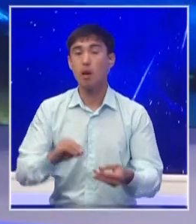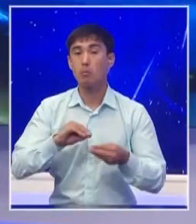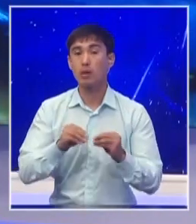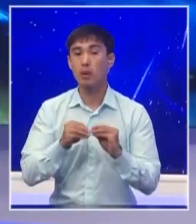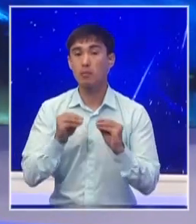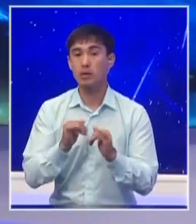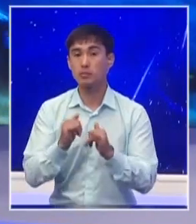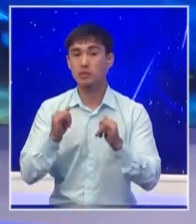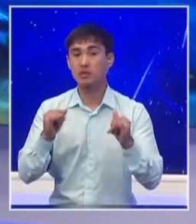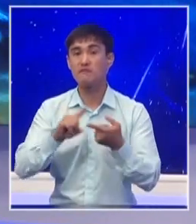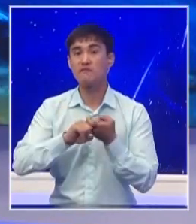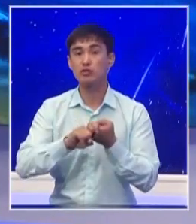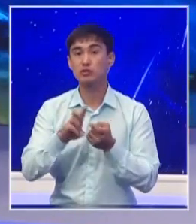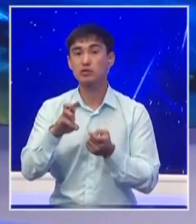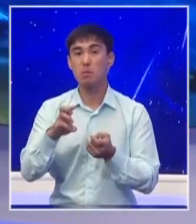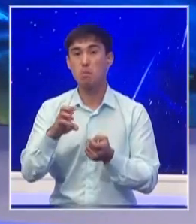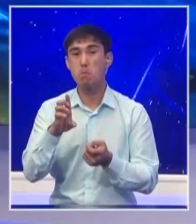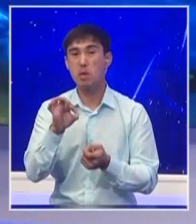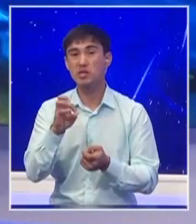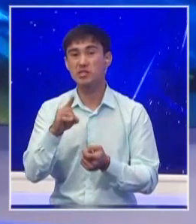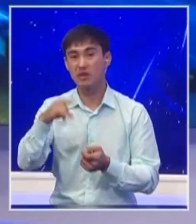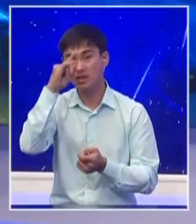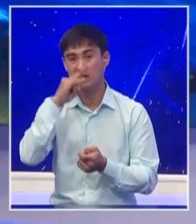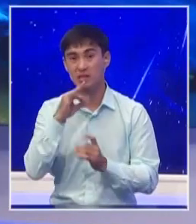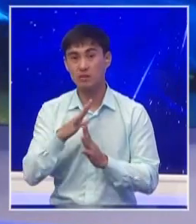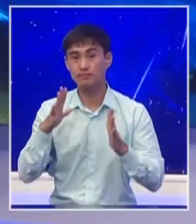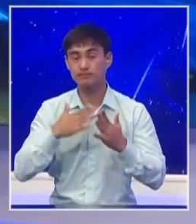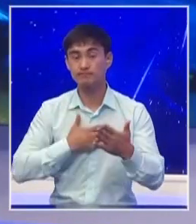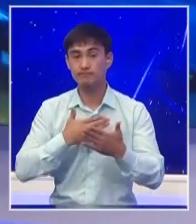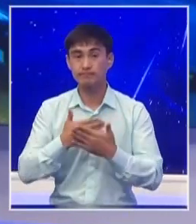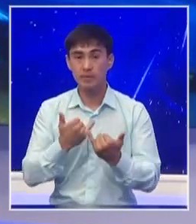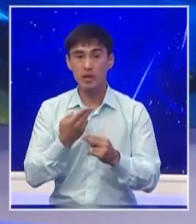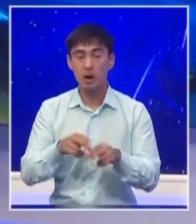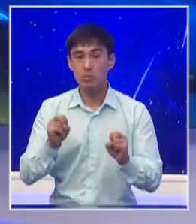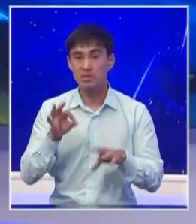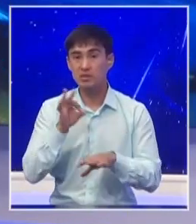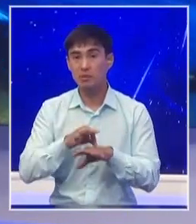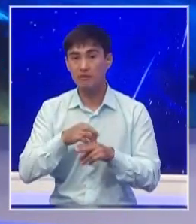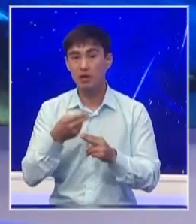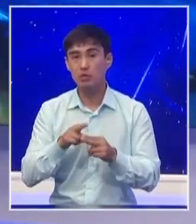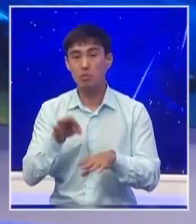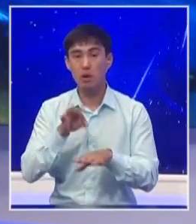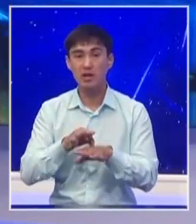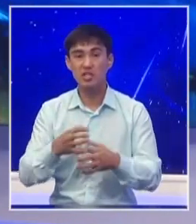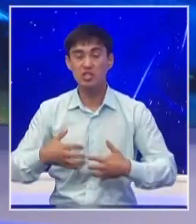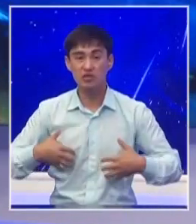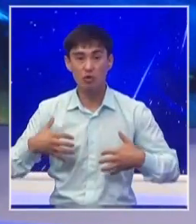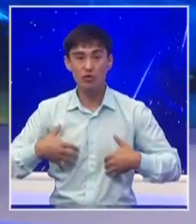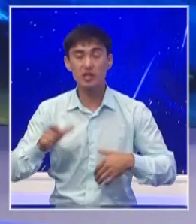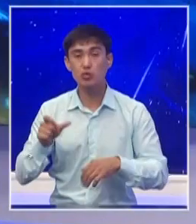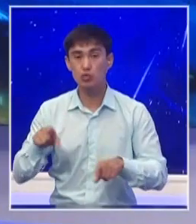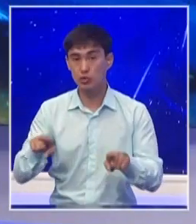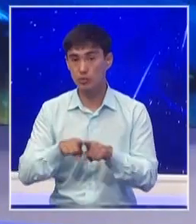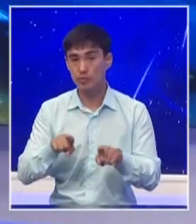Проблема распространения вируса бешенства в Казахстане не теряет своей актуальности. Это опасное заболевание, которым болеют не только животные, но и